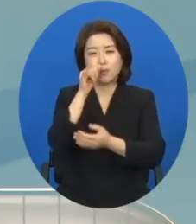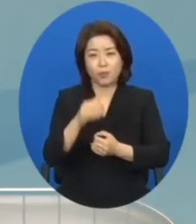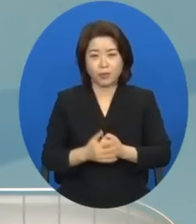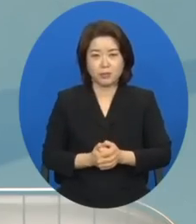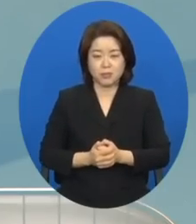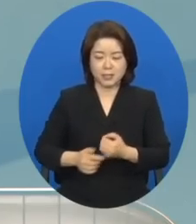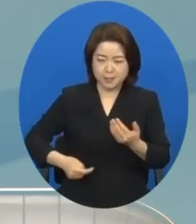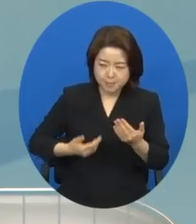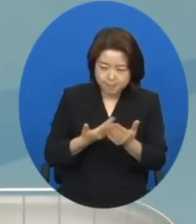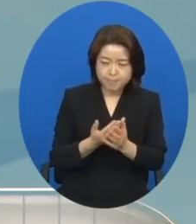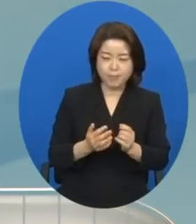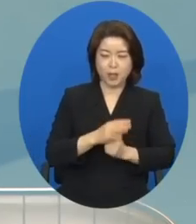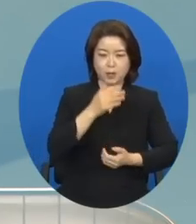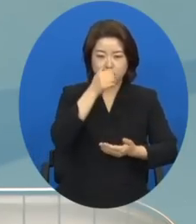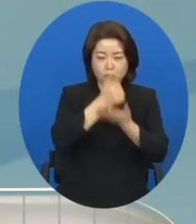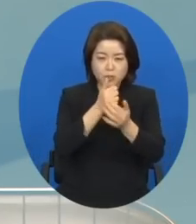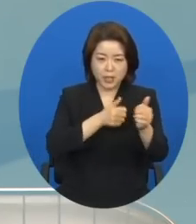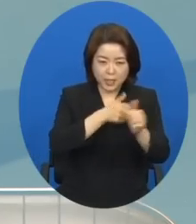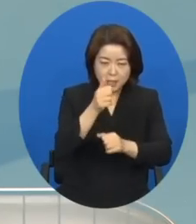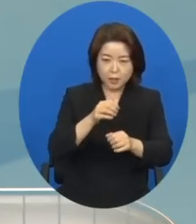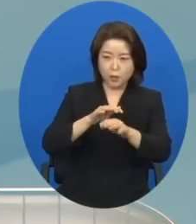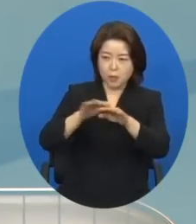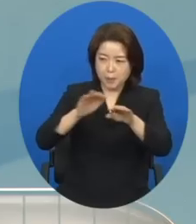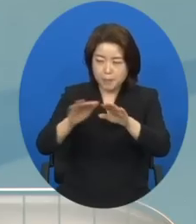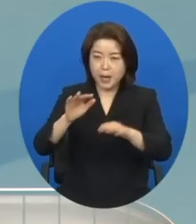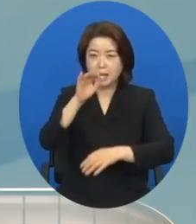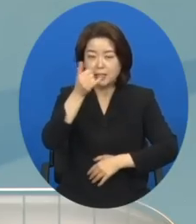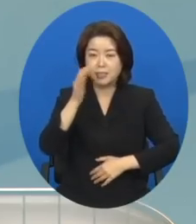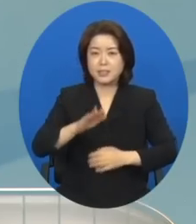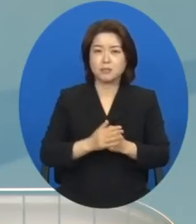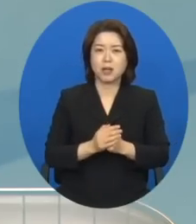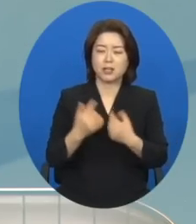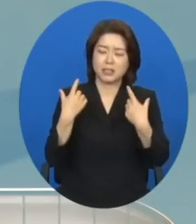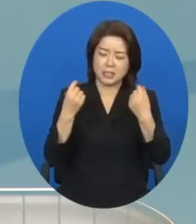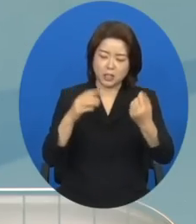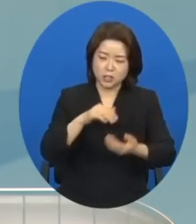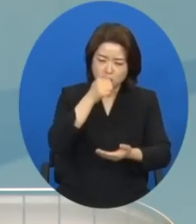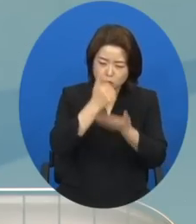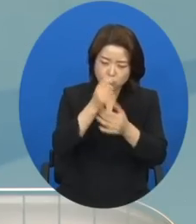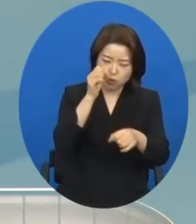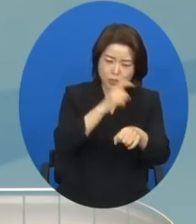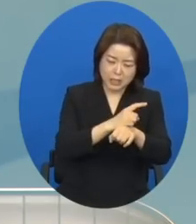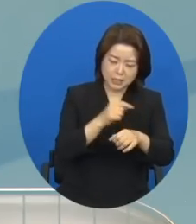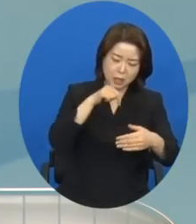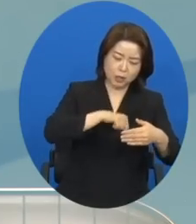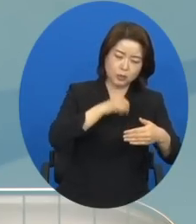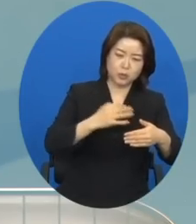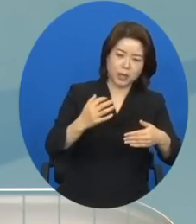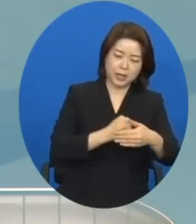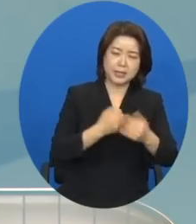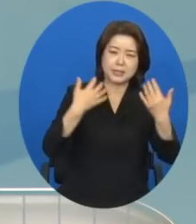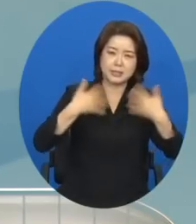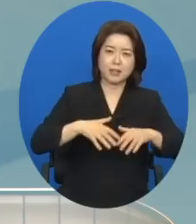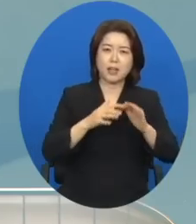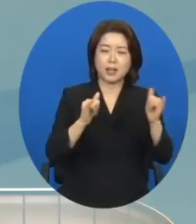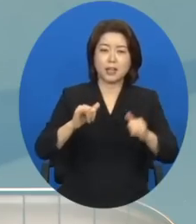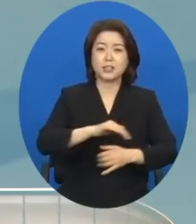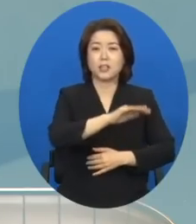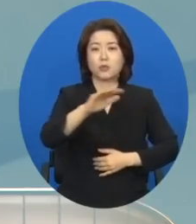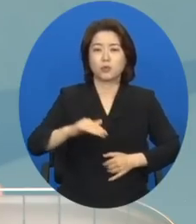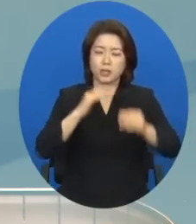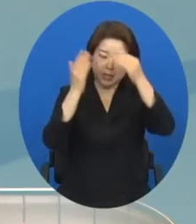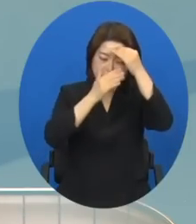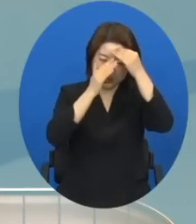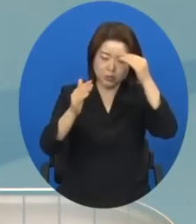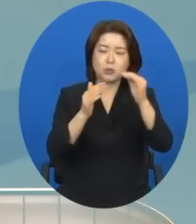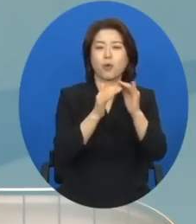이기고 또한 극복하지만 여전히 죄성으로 인해서 돌아갈 수밖에 없는 연약한 자가 바로 성도이곤